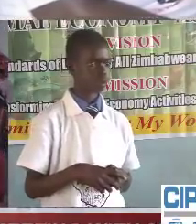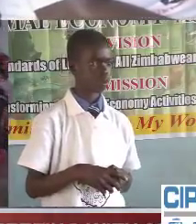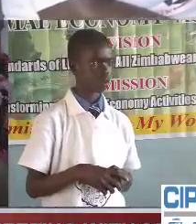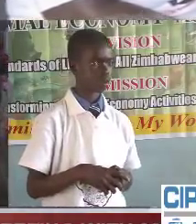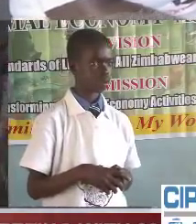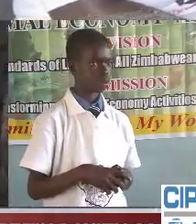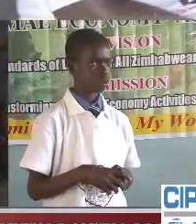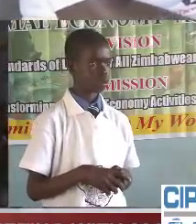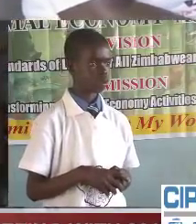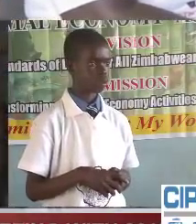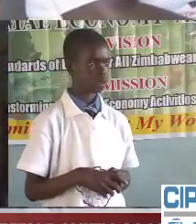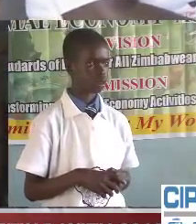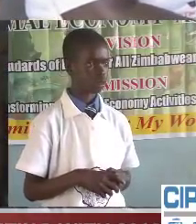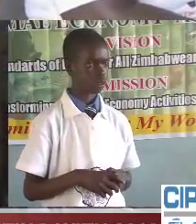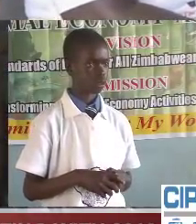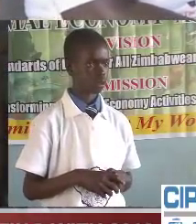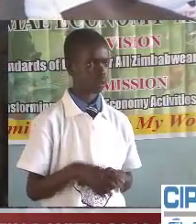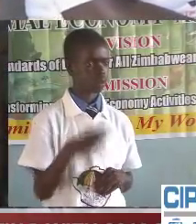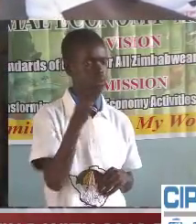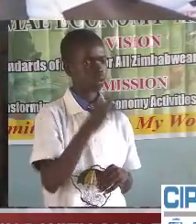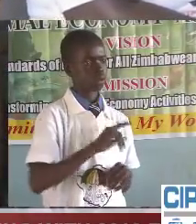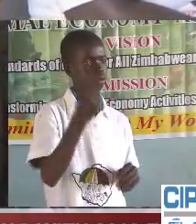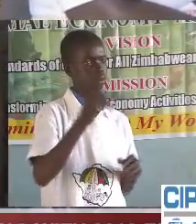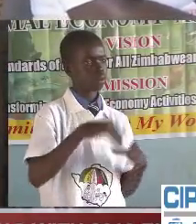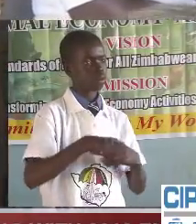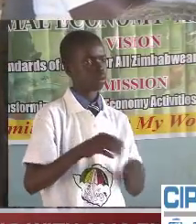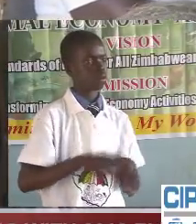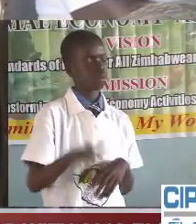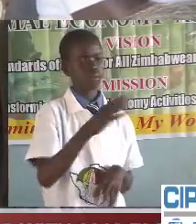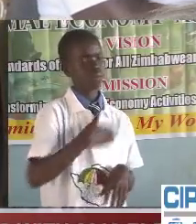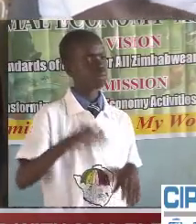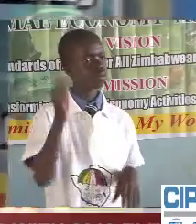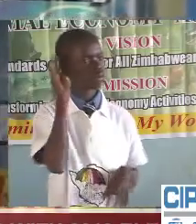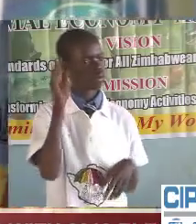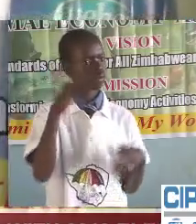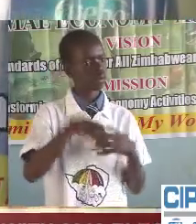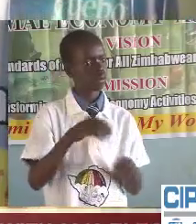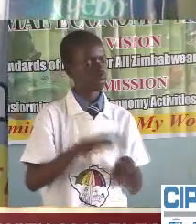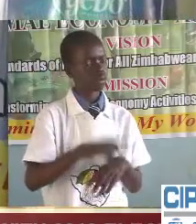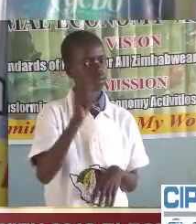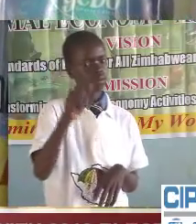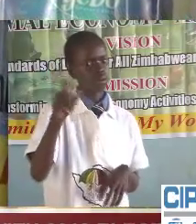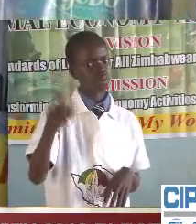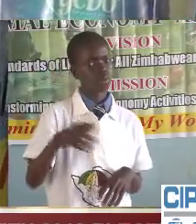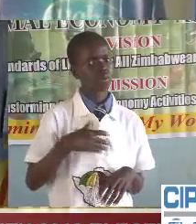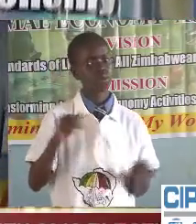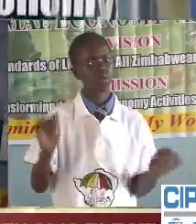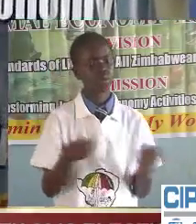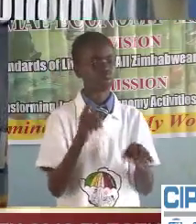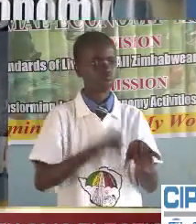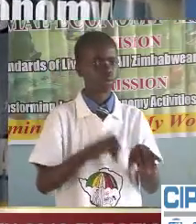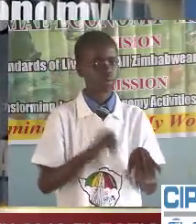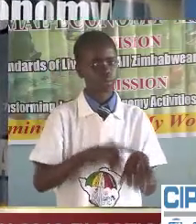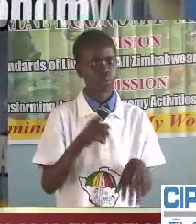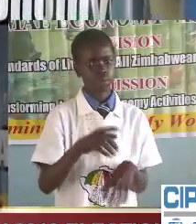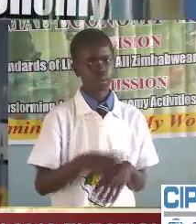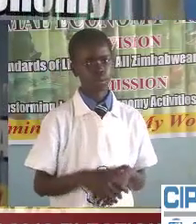Kwanzi chekutanga toda kunzwa kuti pacriminalization inoitwa kuma